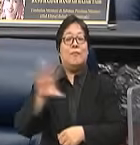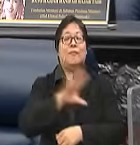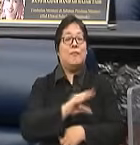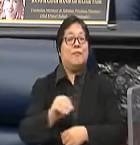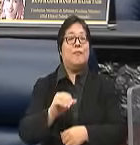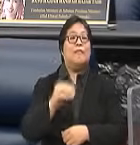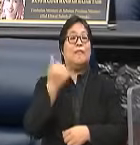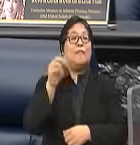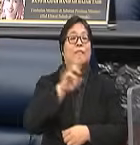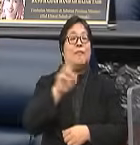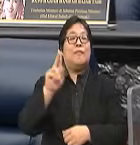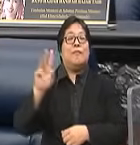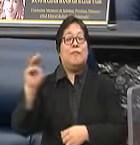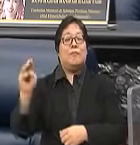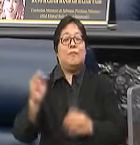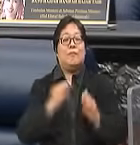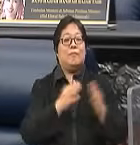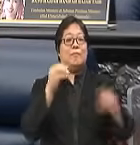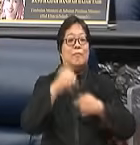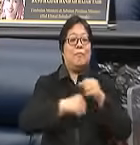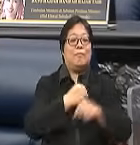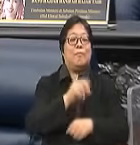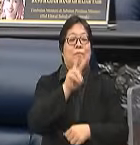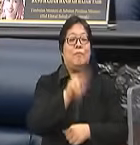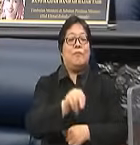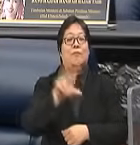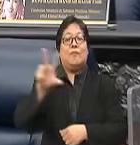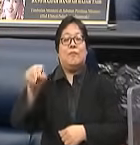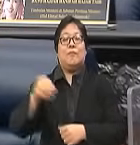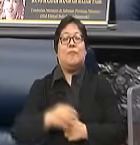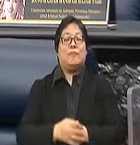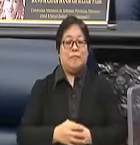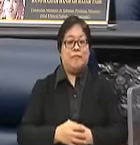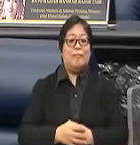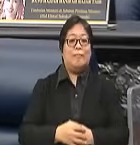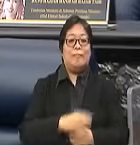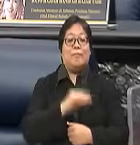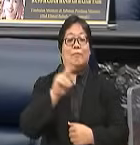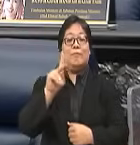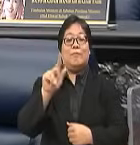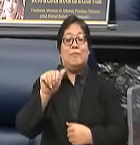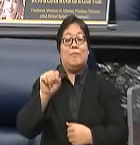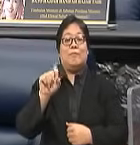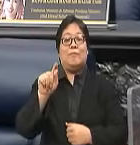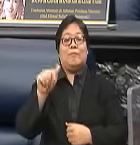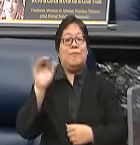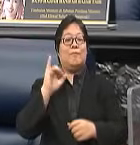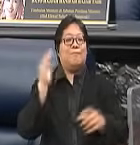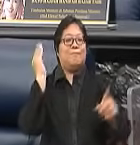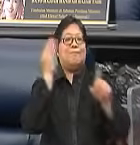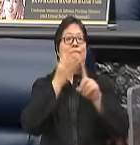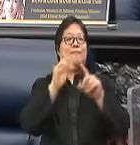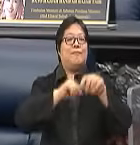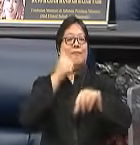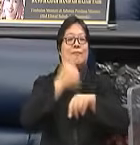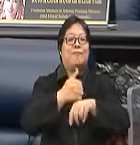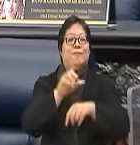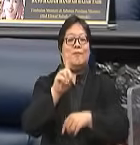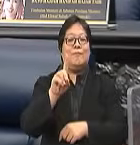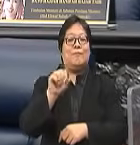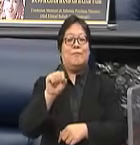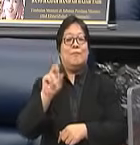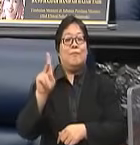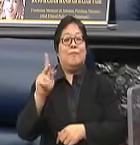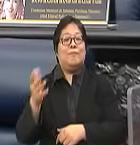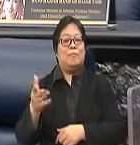d10000 KM panjang jalan tahun 2030 dan kaca juga meresahkan pembinaan Dunia Sungai